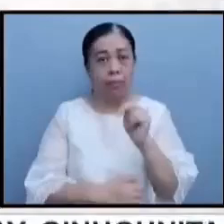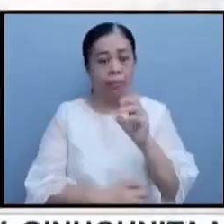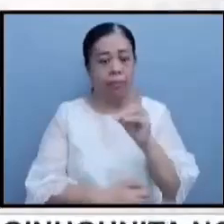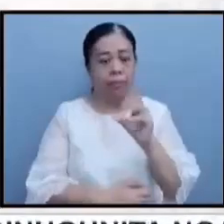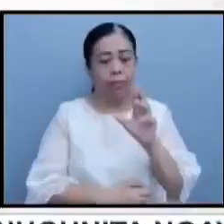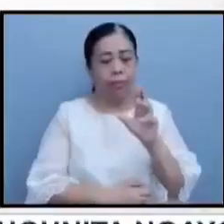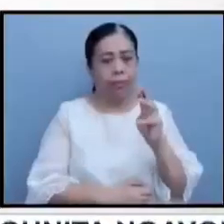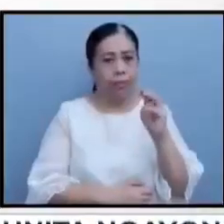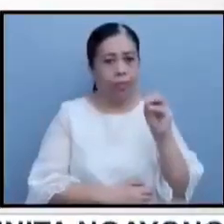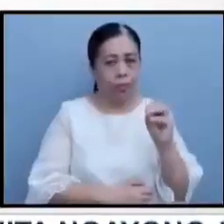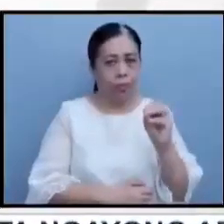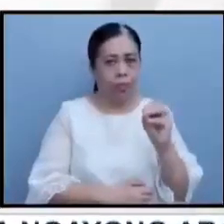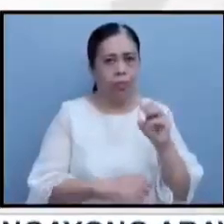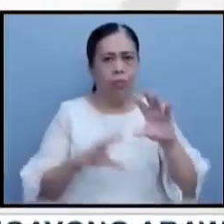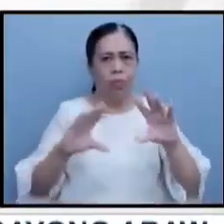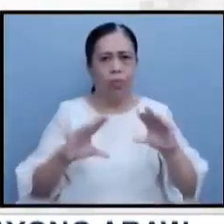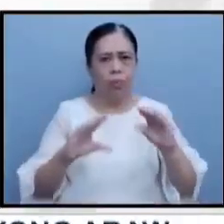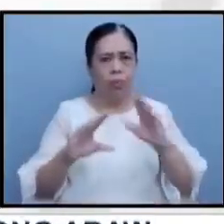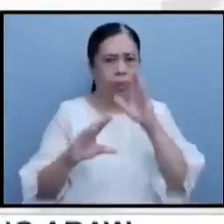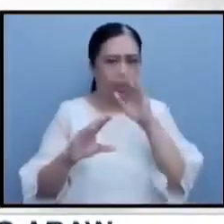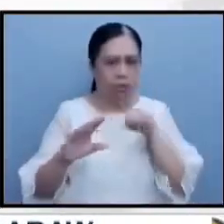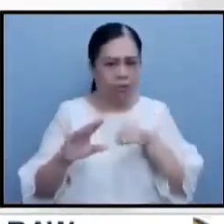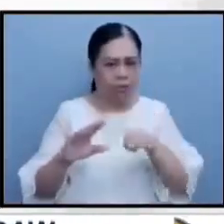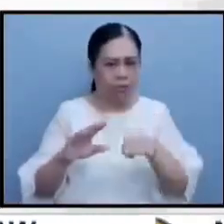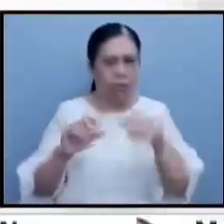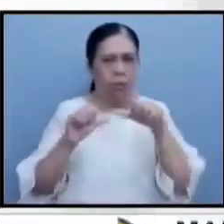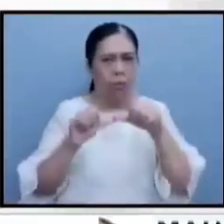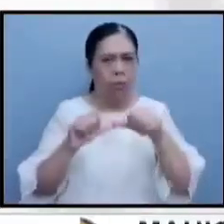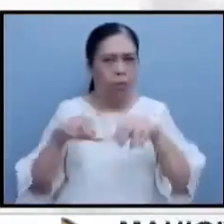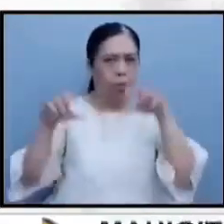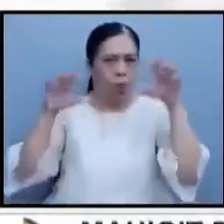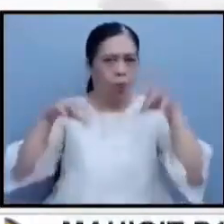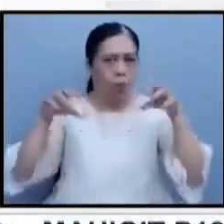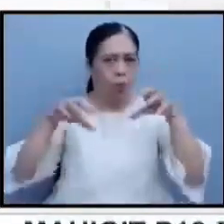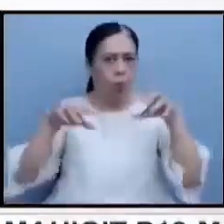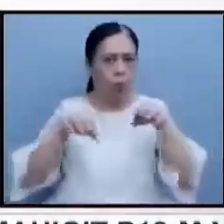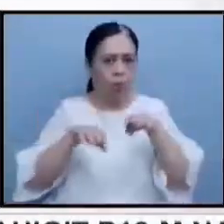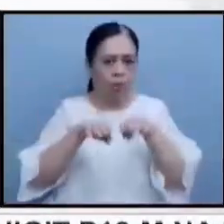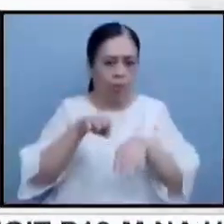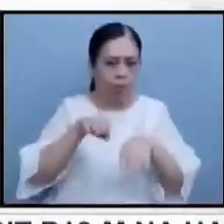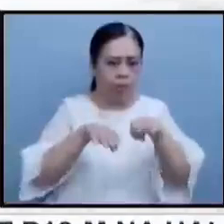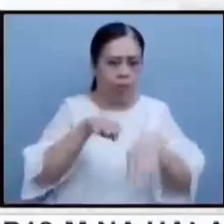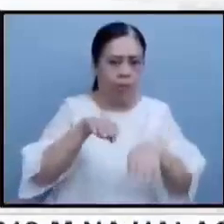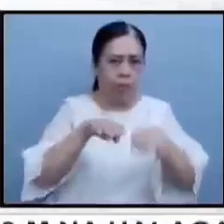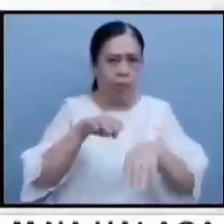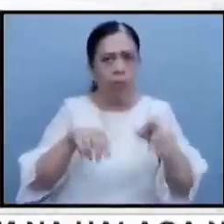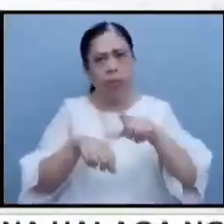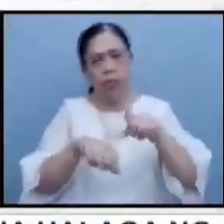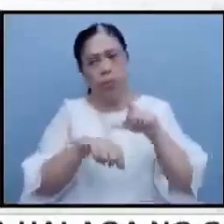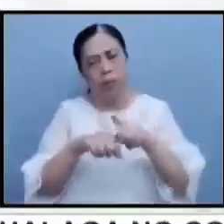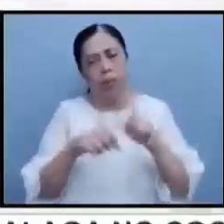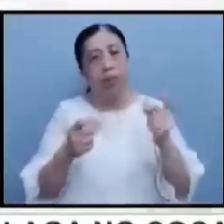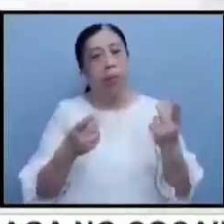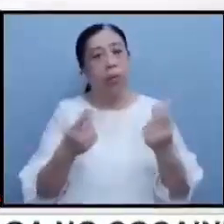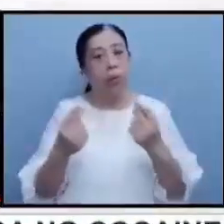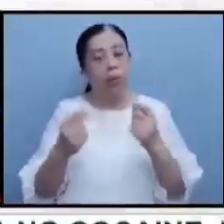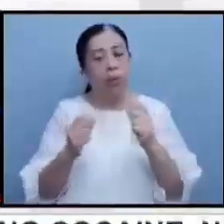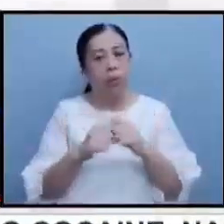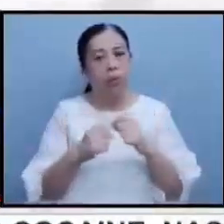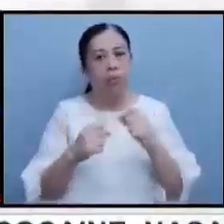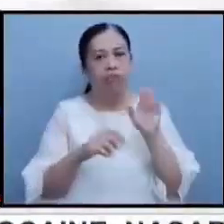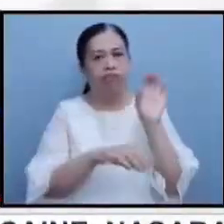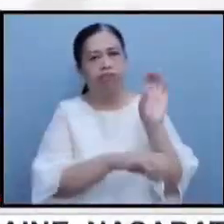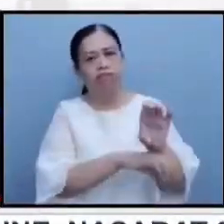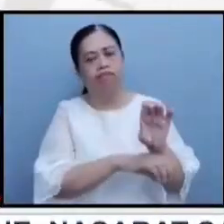lumambot at Nabitak ang lupa dahil sa tuloy-tuloy na pagbuhos ng ulan dulot ng bagyong guring agad namang nagsagawa ng Force evacuation ang lokal